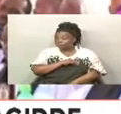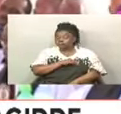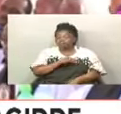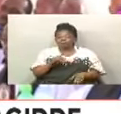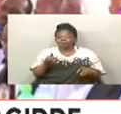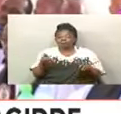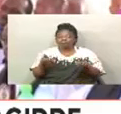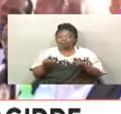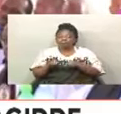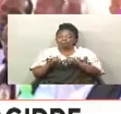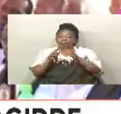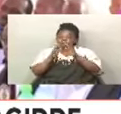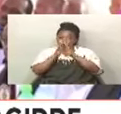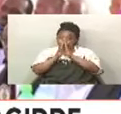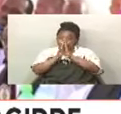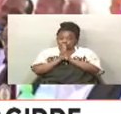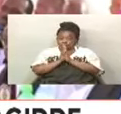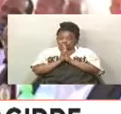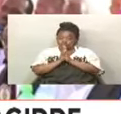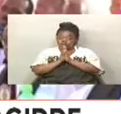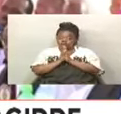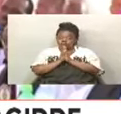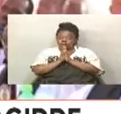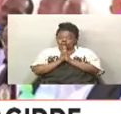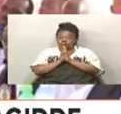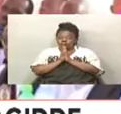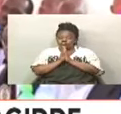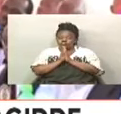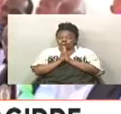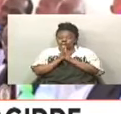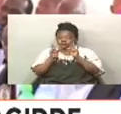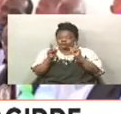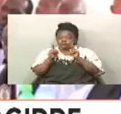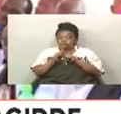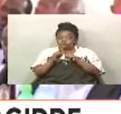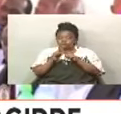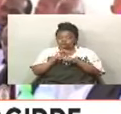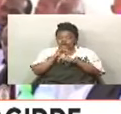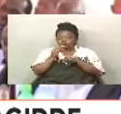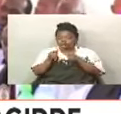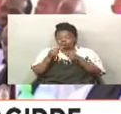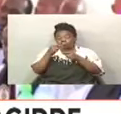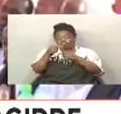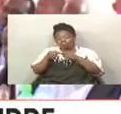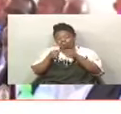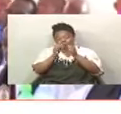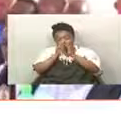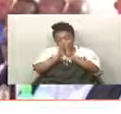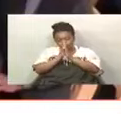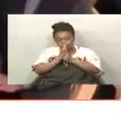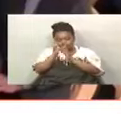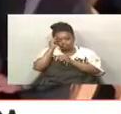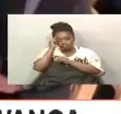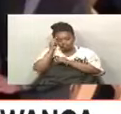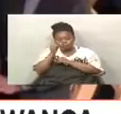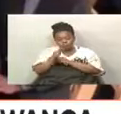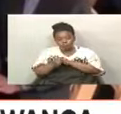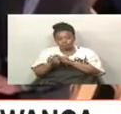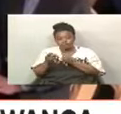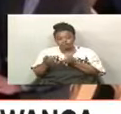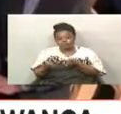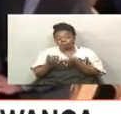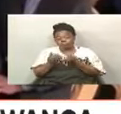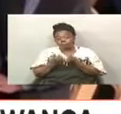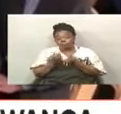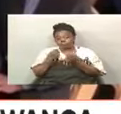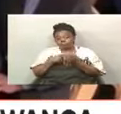kandi n'okusaba kwawe niko kubayi naitwe nokutwaikara nti wasabi tufere yena mwandu tibenda